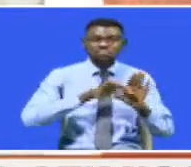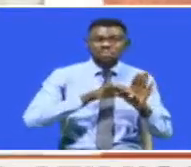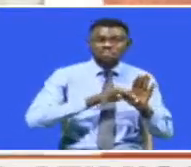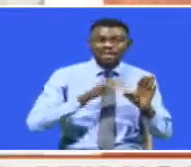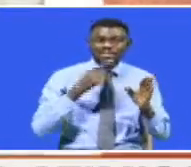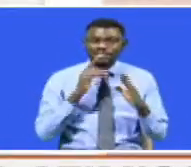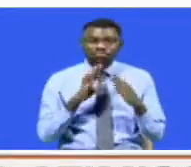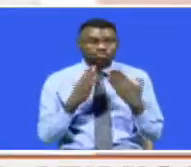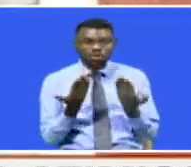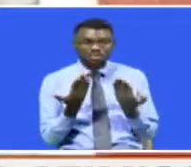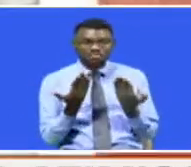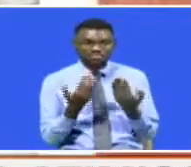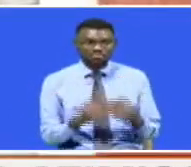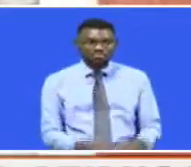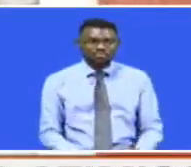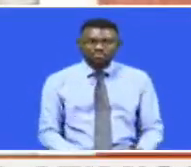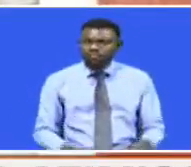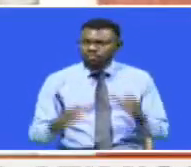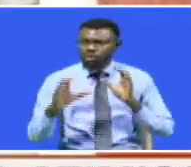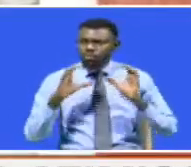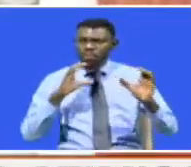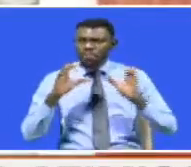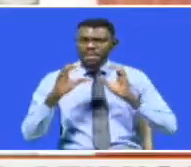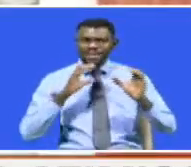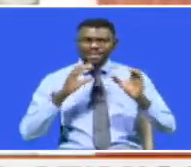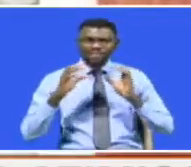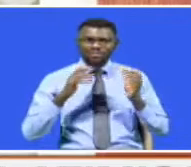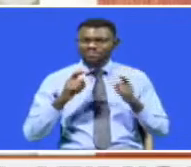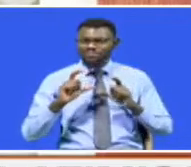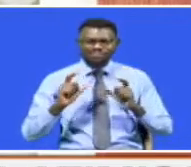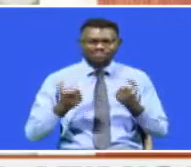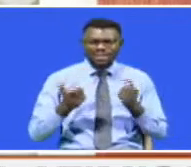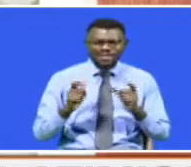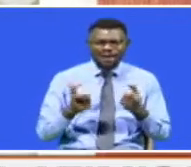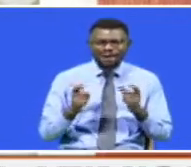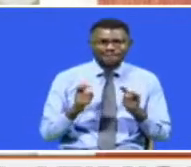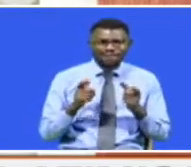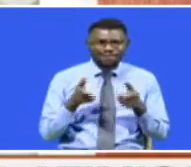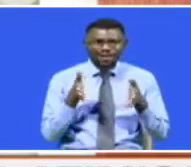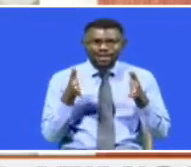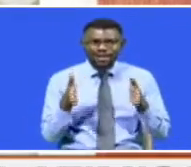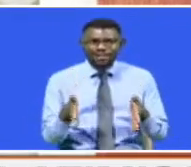neither confirming nor denying communication to the media at this juncture